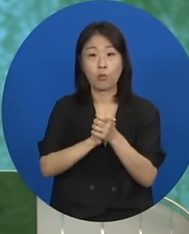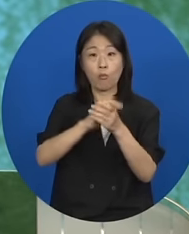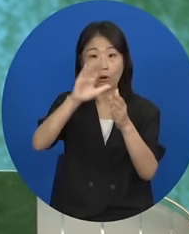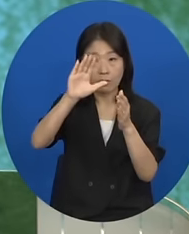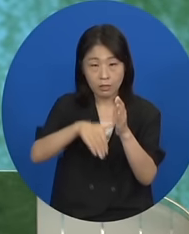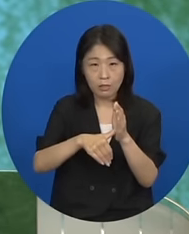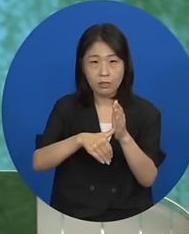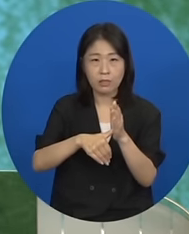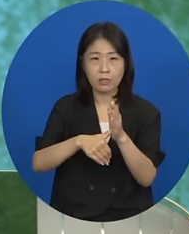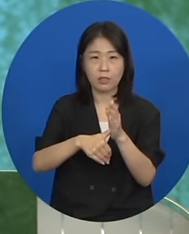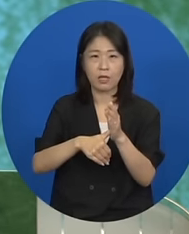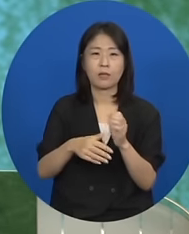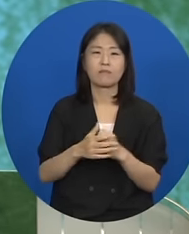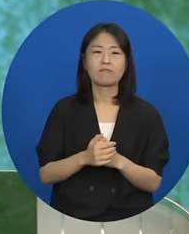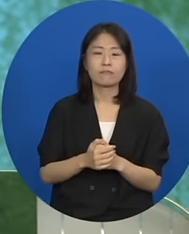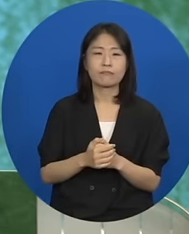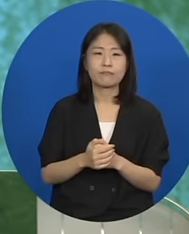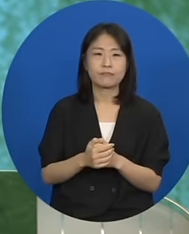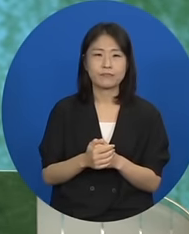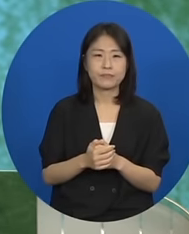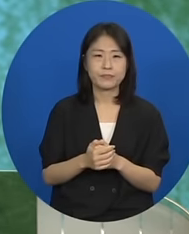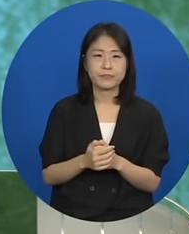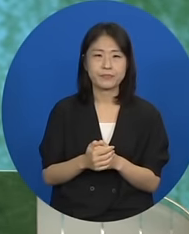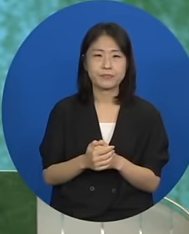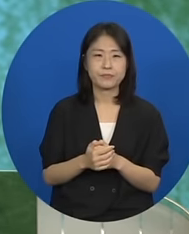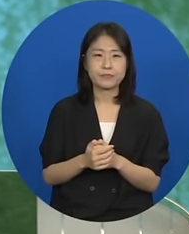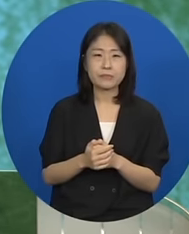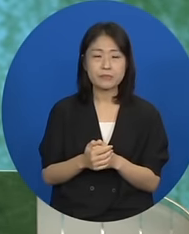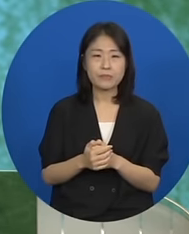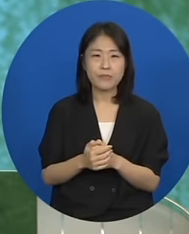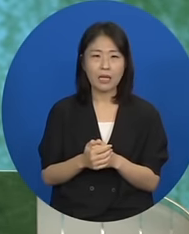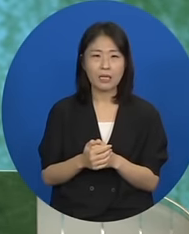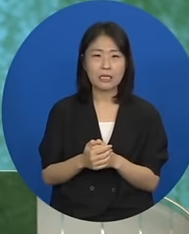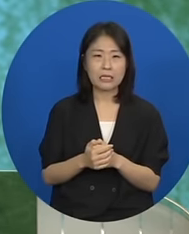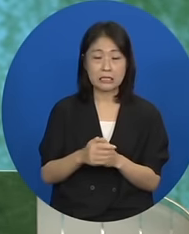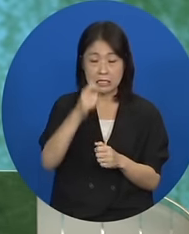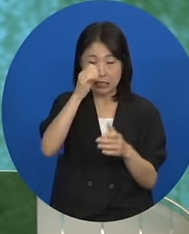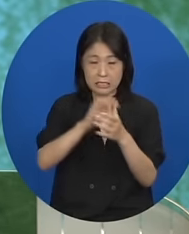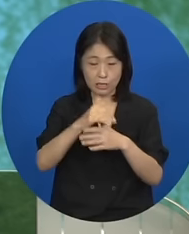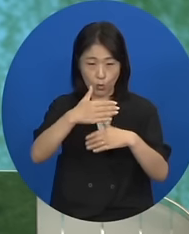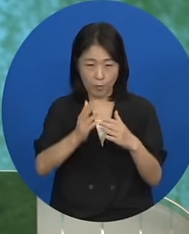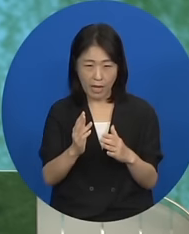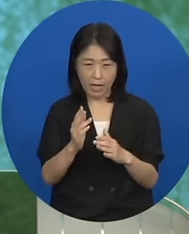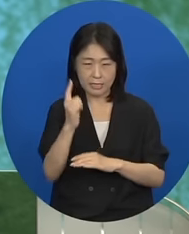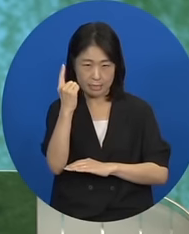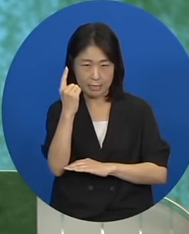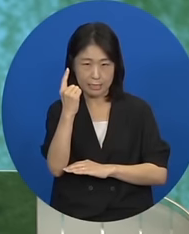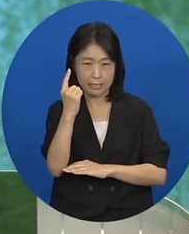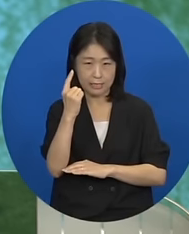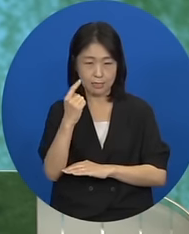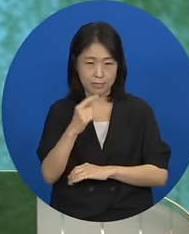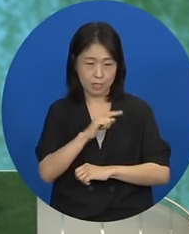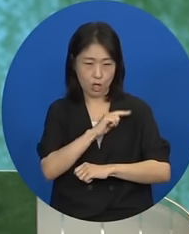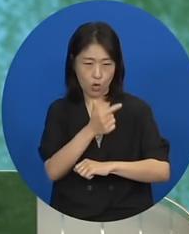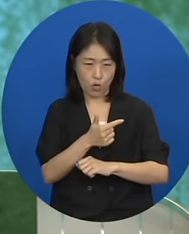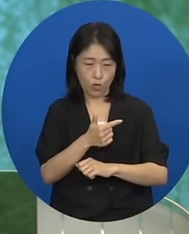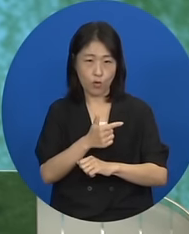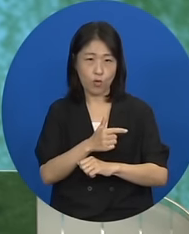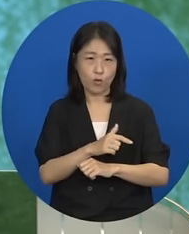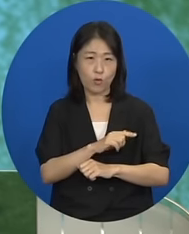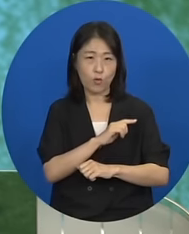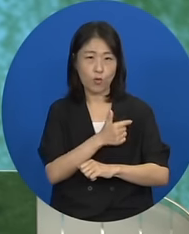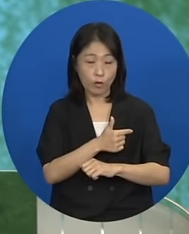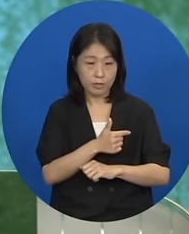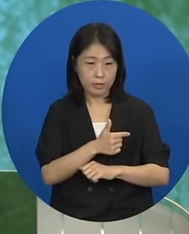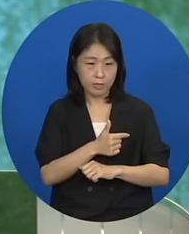마가 다락방을 지키는 권사님이 계요 지키는 권사님이 계요 애들이 와서 그러고 놀고 있으니까 너희들 문 열더니 너 여기서